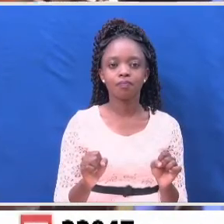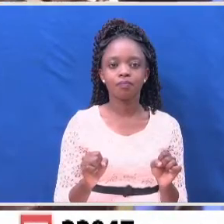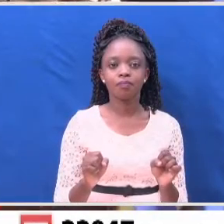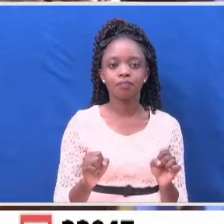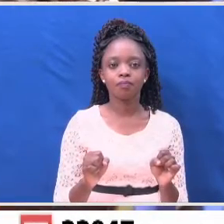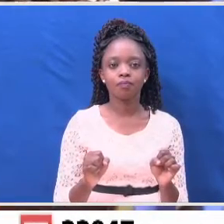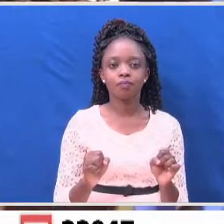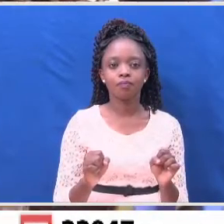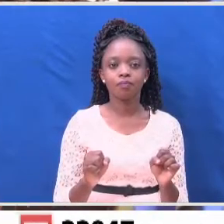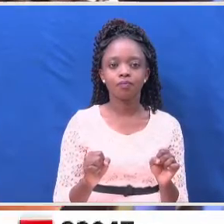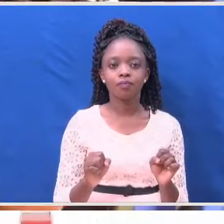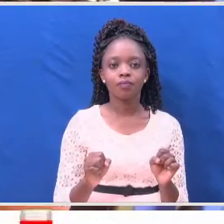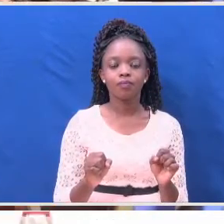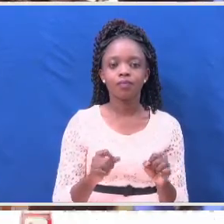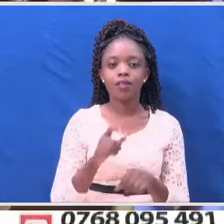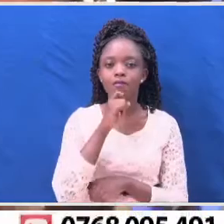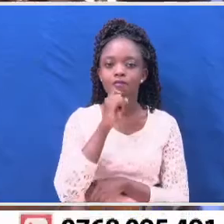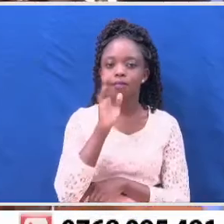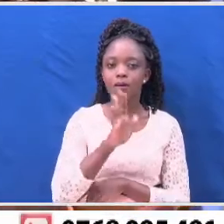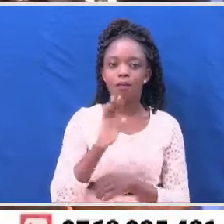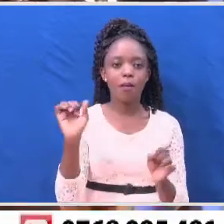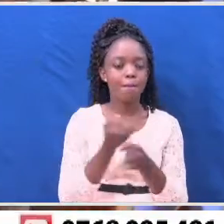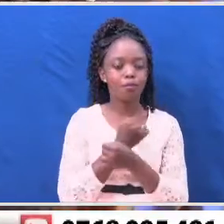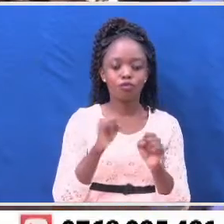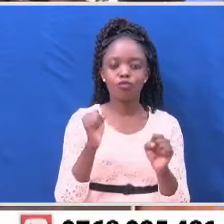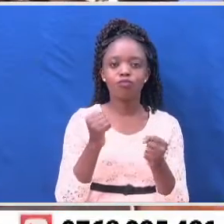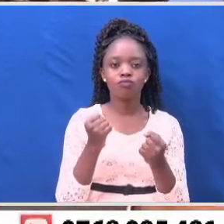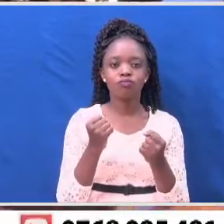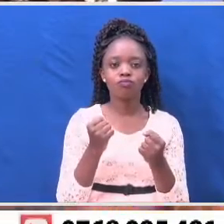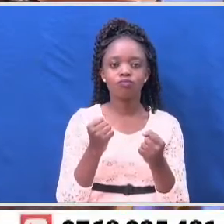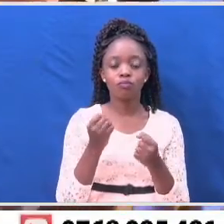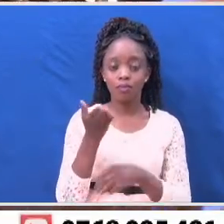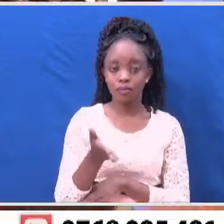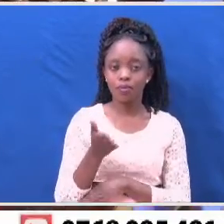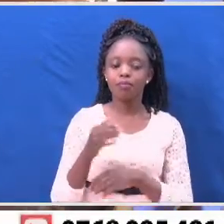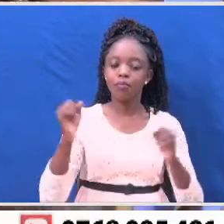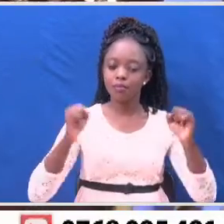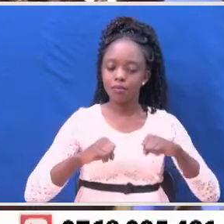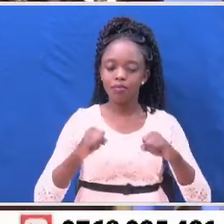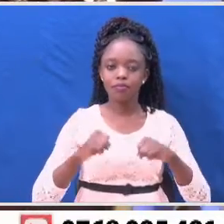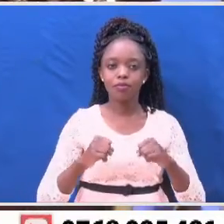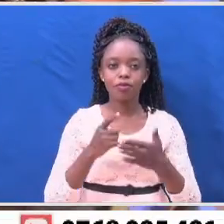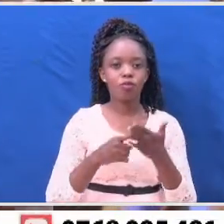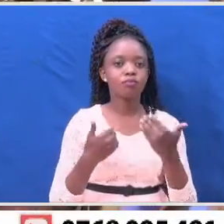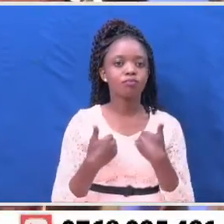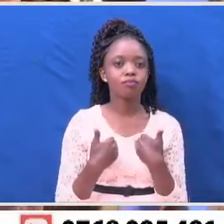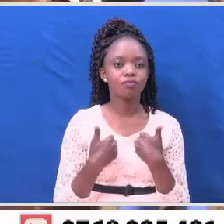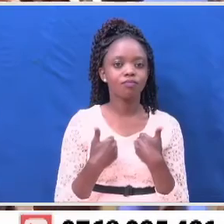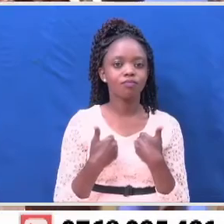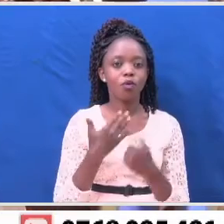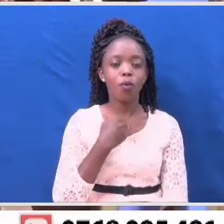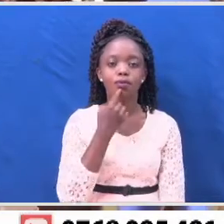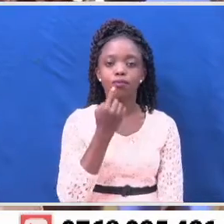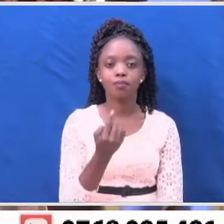Mambo ya hiyo familia ilisha na baba yake, hawezi kuwa kitu. So kumpiga ni kumpatia maini ambayo hana. Na ndio nataka